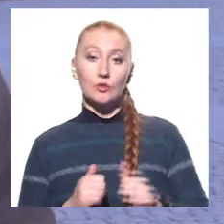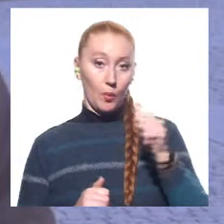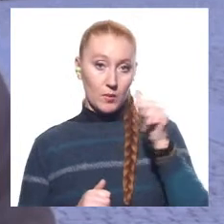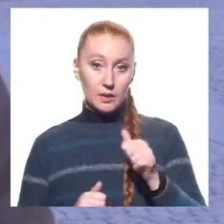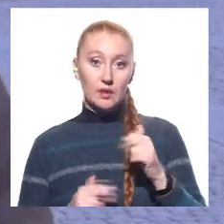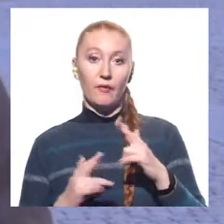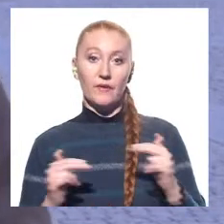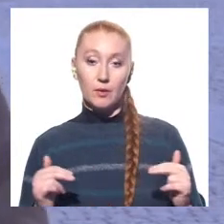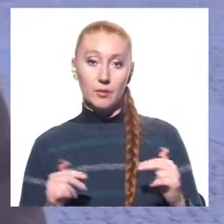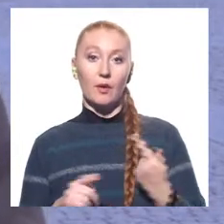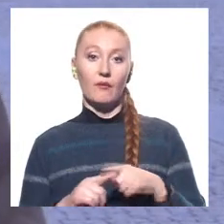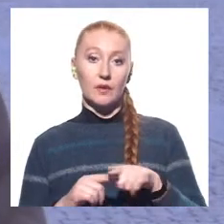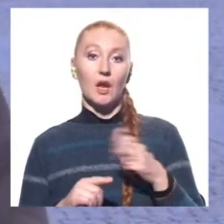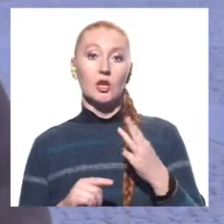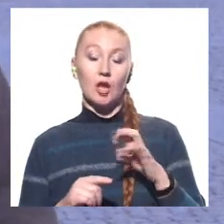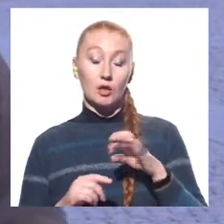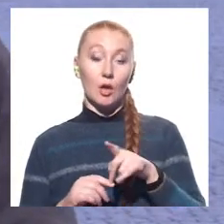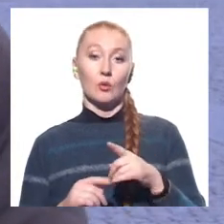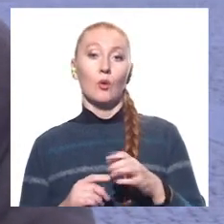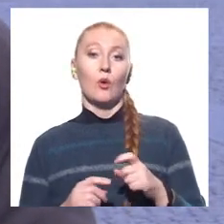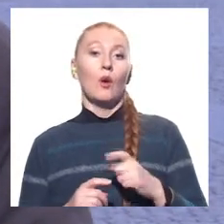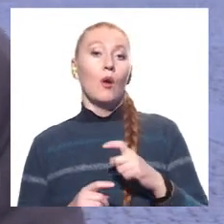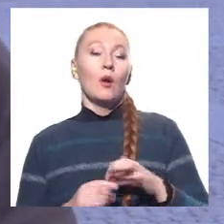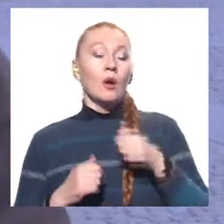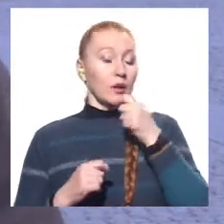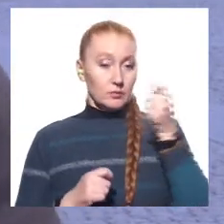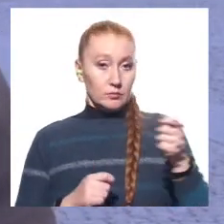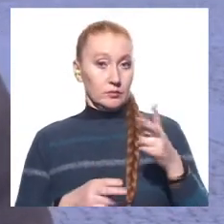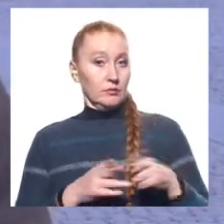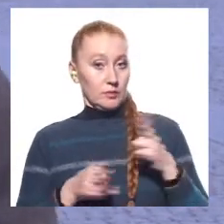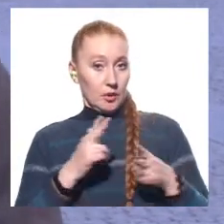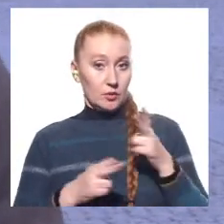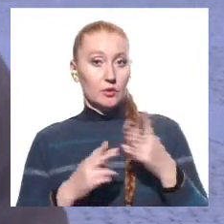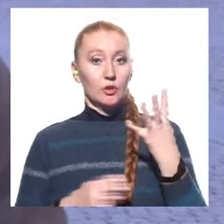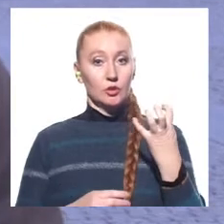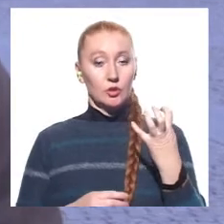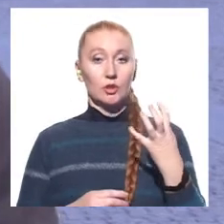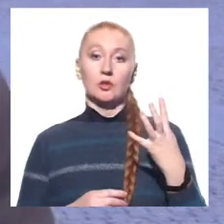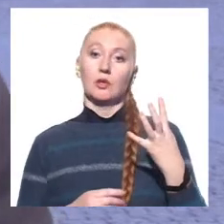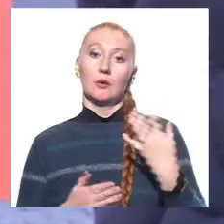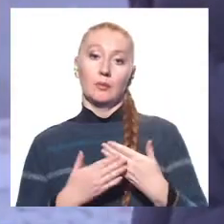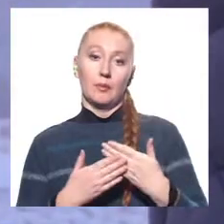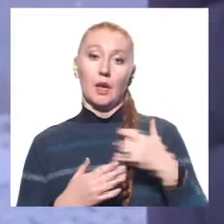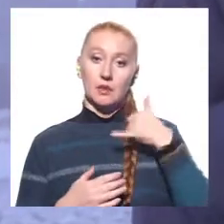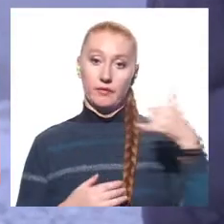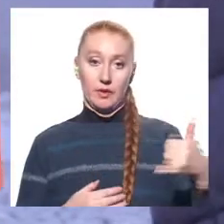щомісяця в Дніпрі до цього шелтеру звертаються 400, ну, 400 дзвінків